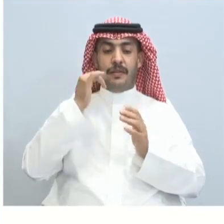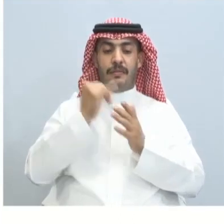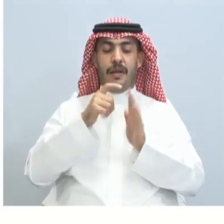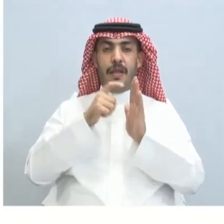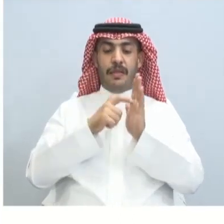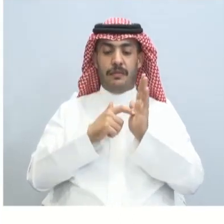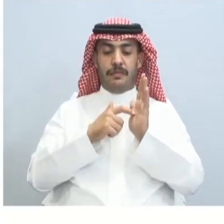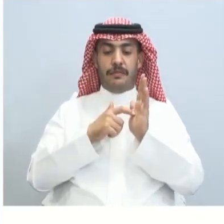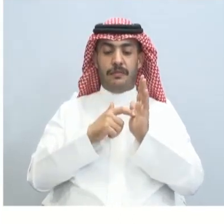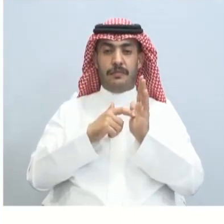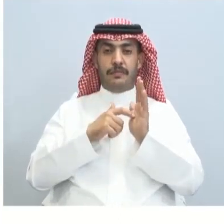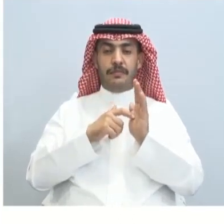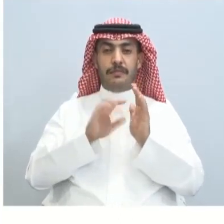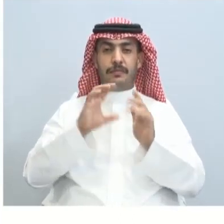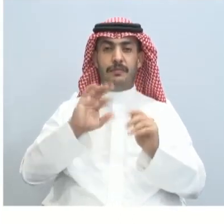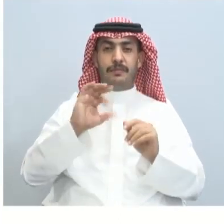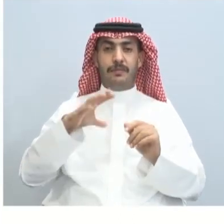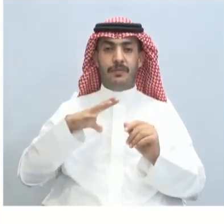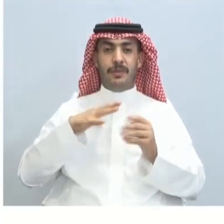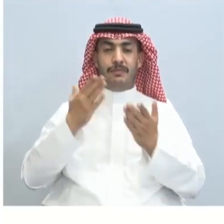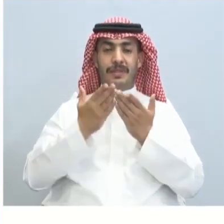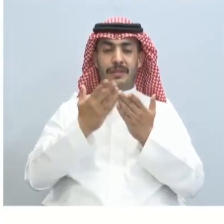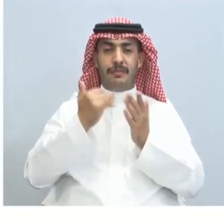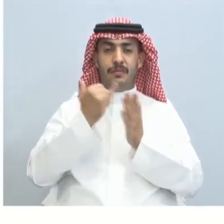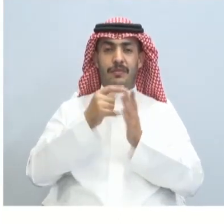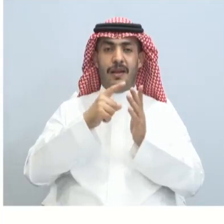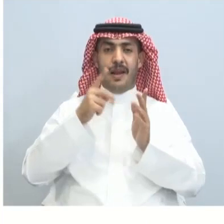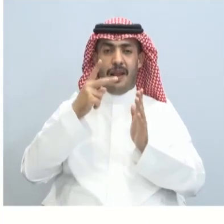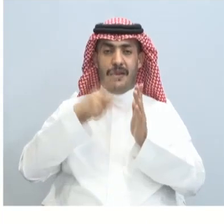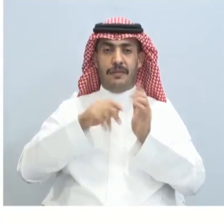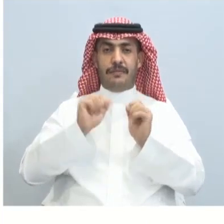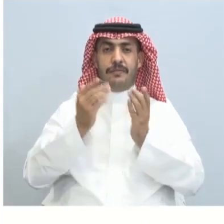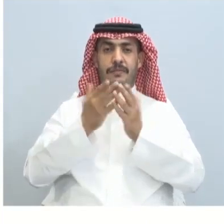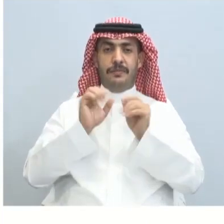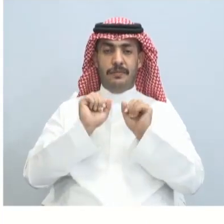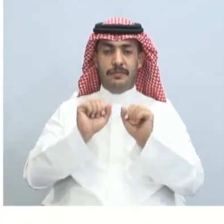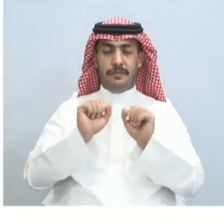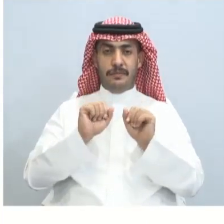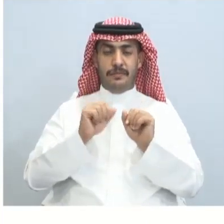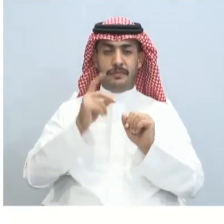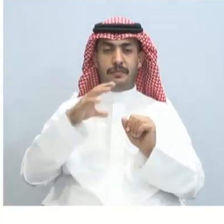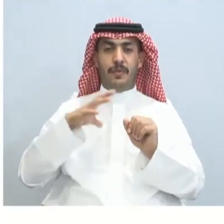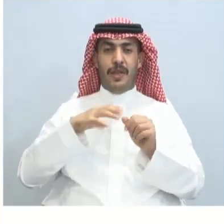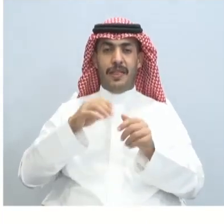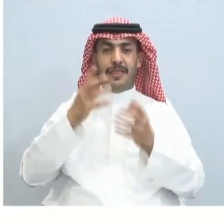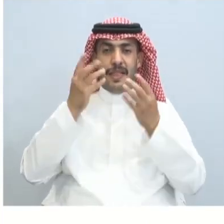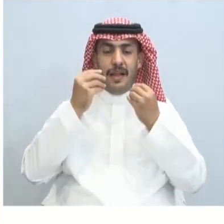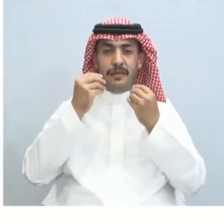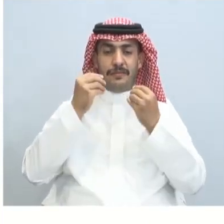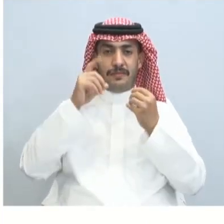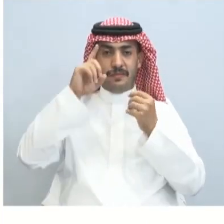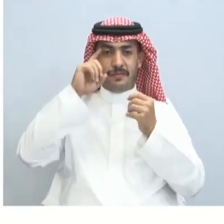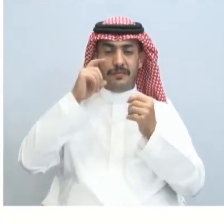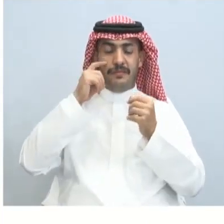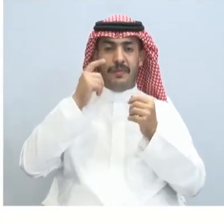الانظمه الانظمه مثلا مدير المدرسه لديه صلاحيه لكتابه قرارات تتعلق في المدرسه كذلك مدير التعليم حول